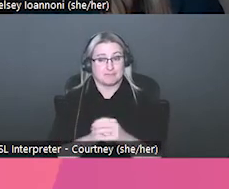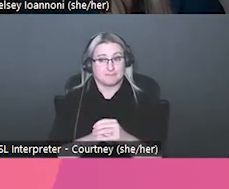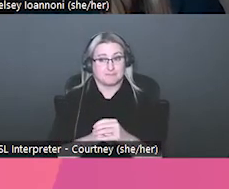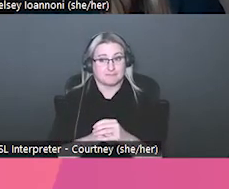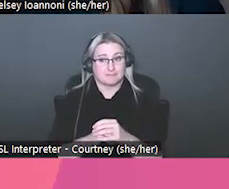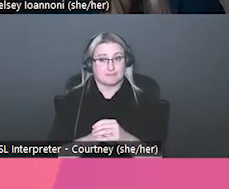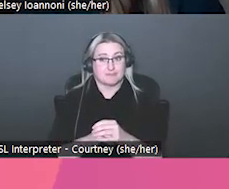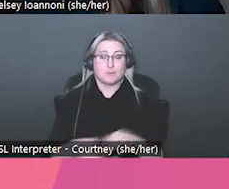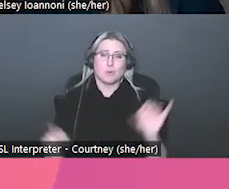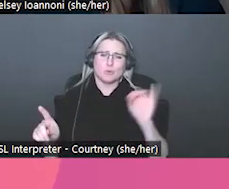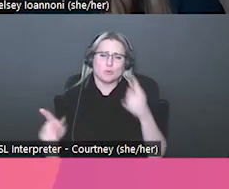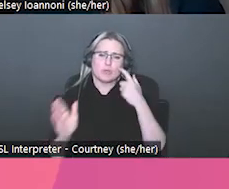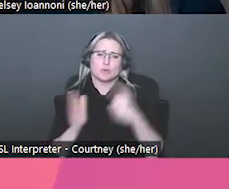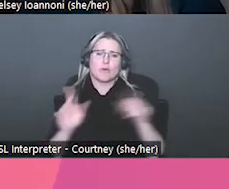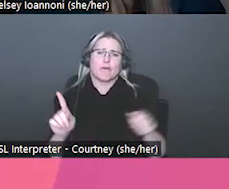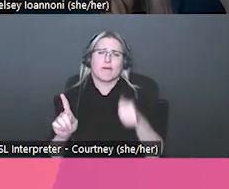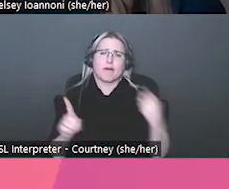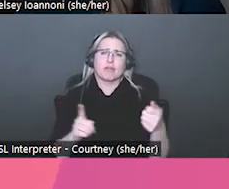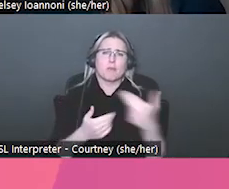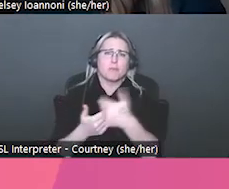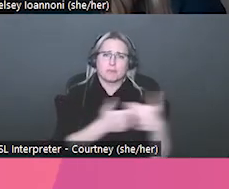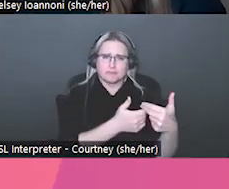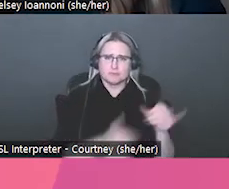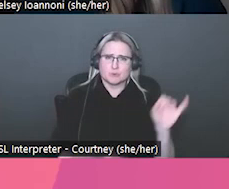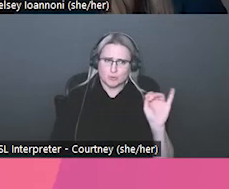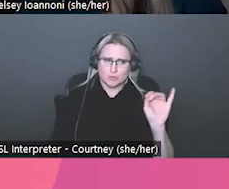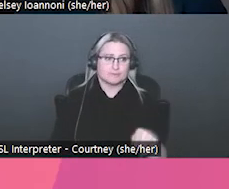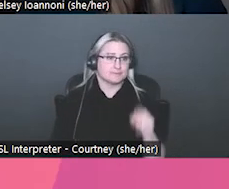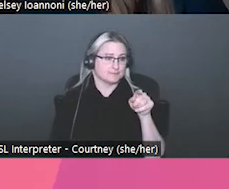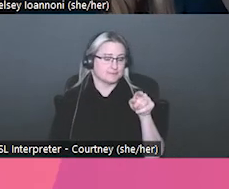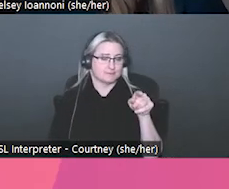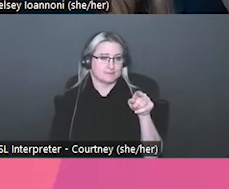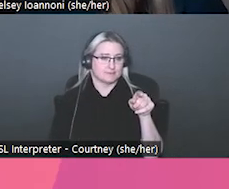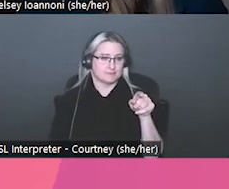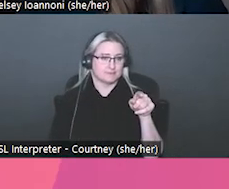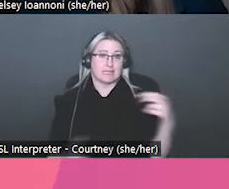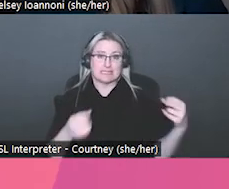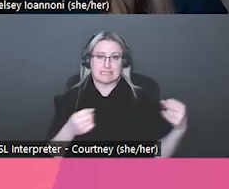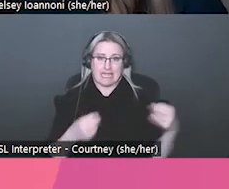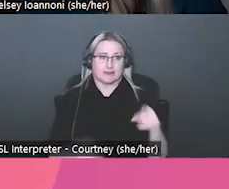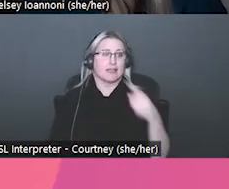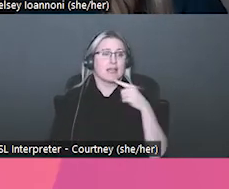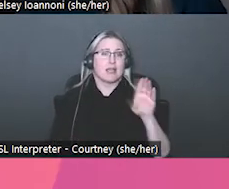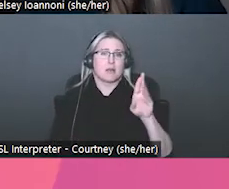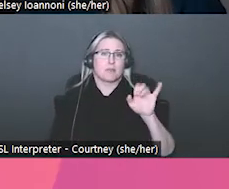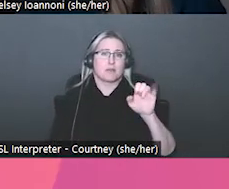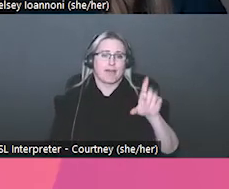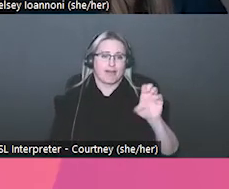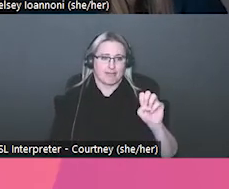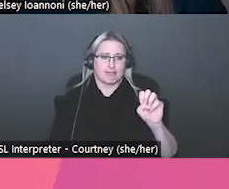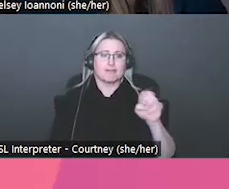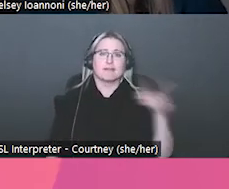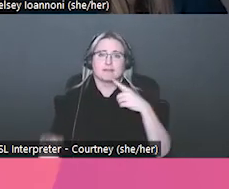liés. Et c'est un thème courant auprès de d'autres participantes. Par exemple, vous voyez ici